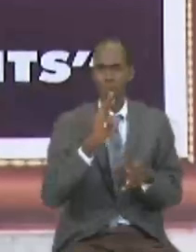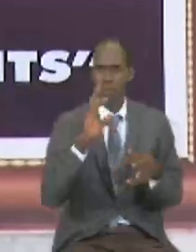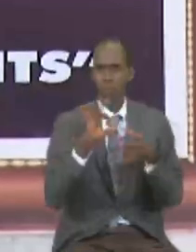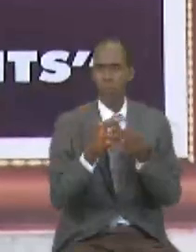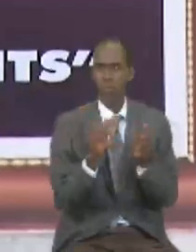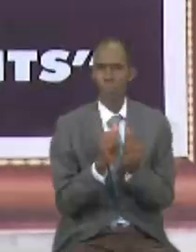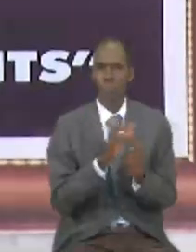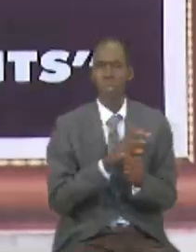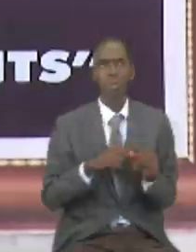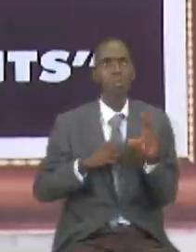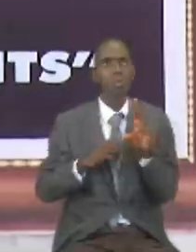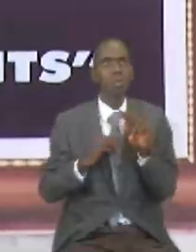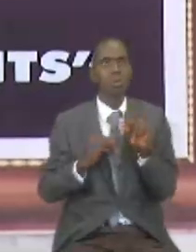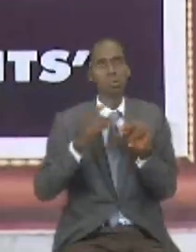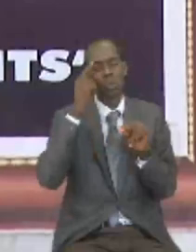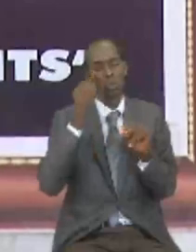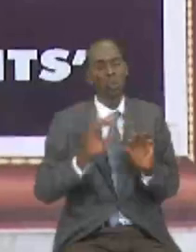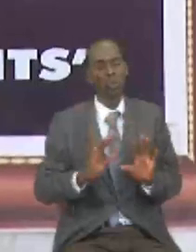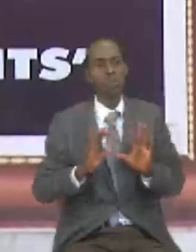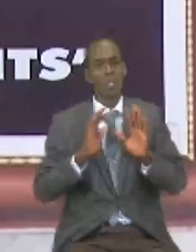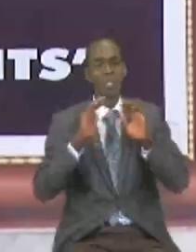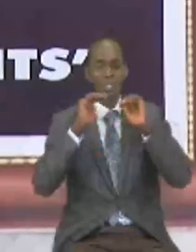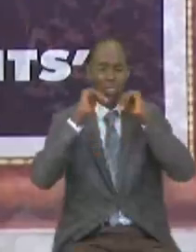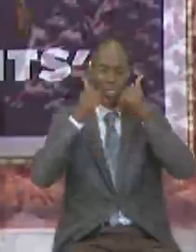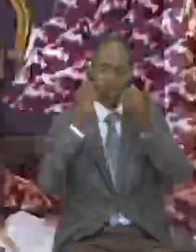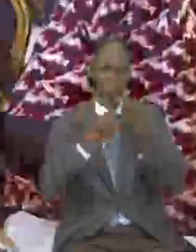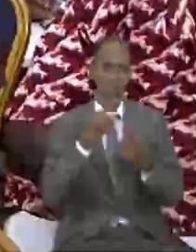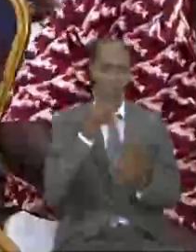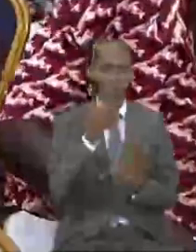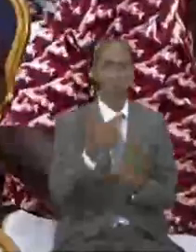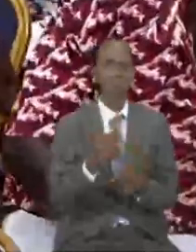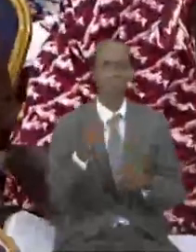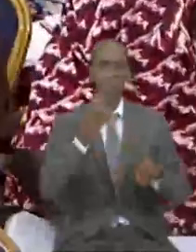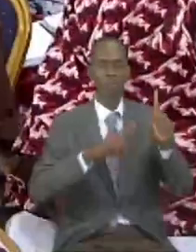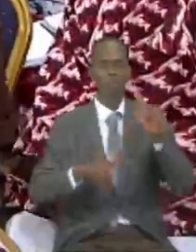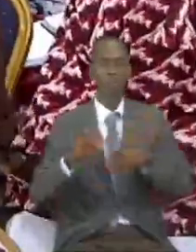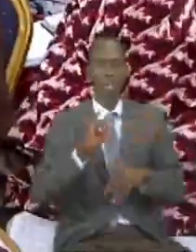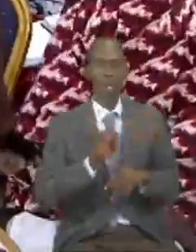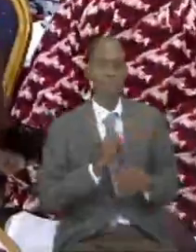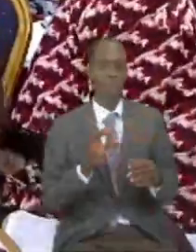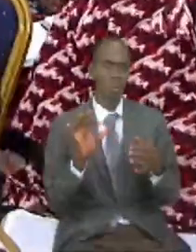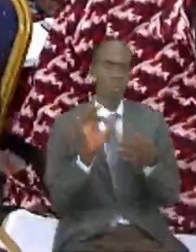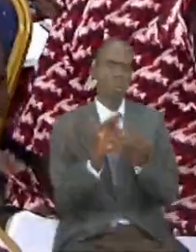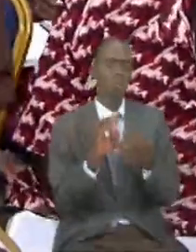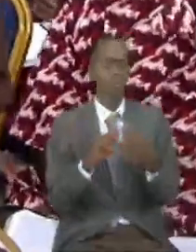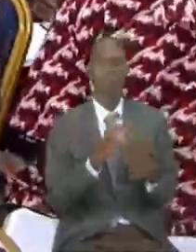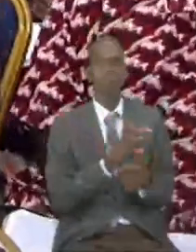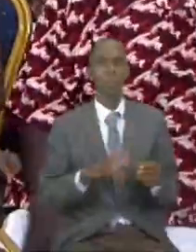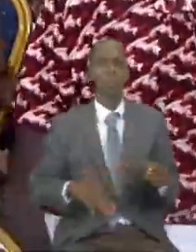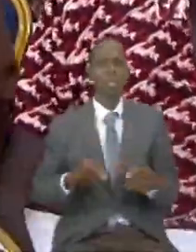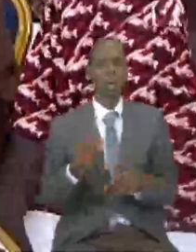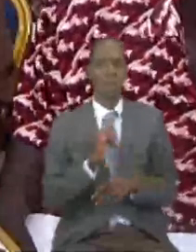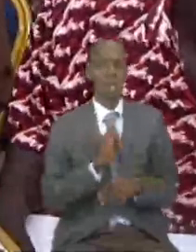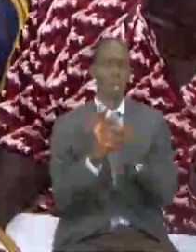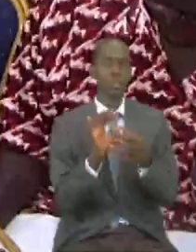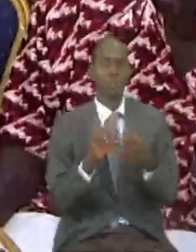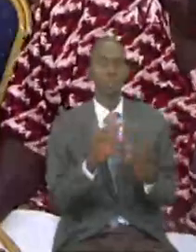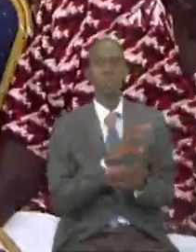dit non, je ne suis pas à Christ, honte à toi. Je suis à Christ. Il dit, moi, je suis à